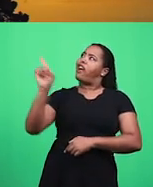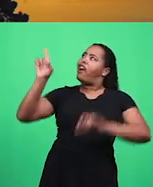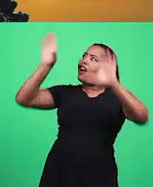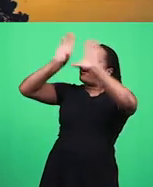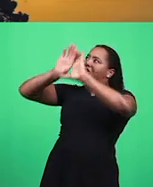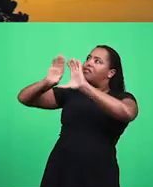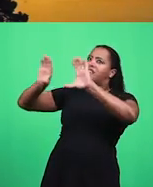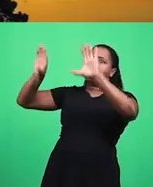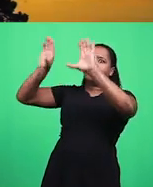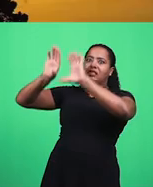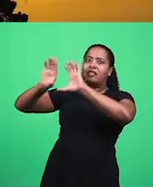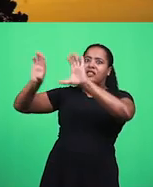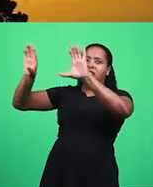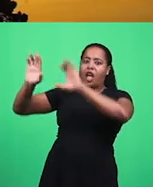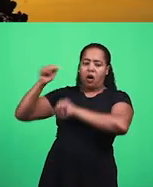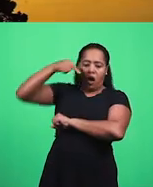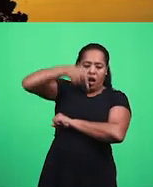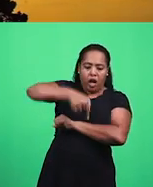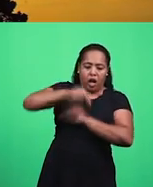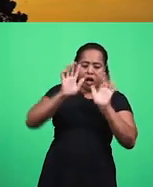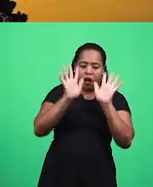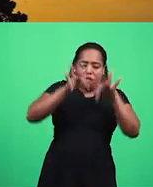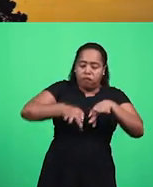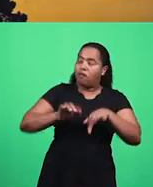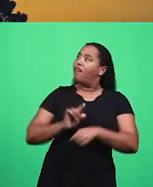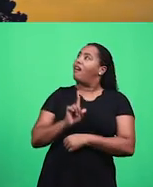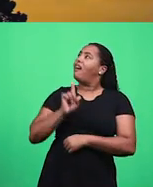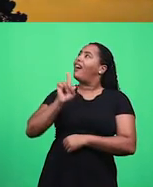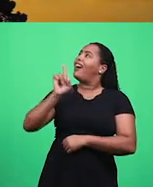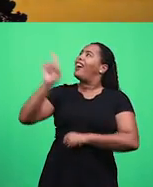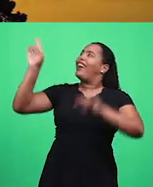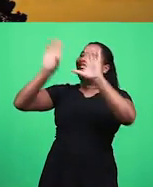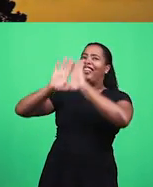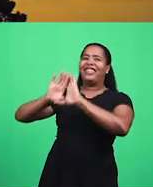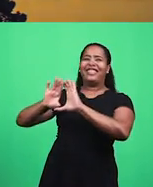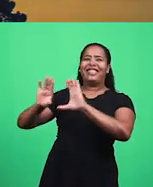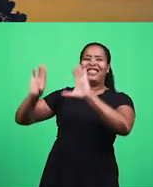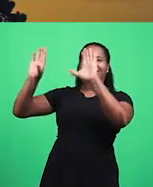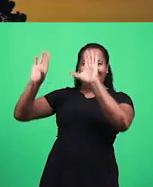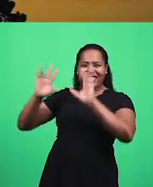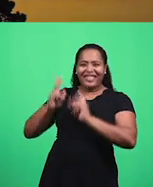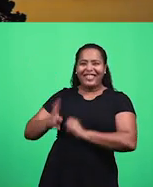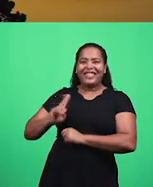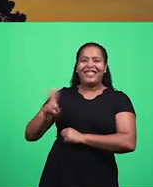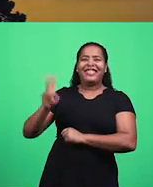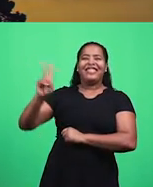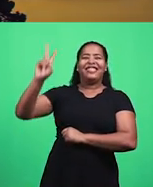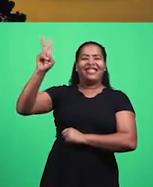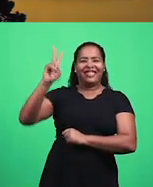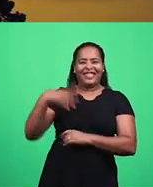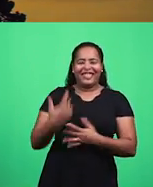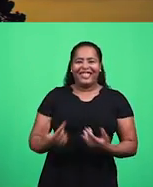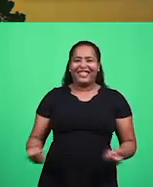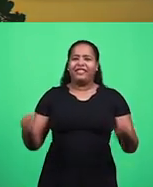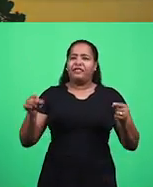Когда закончится на земле, на небесах он продолжится».